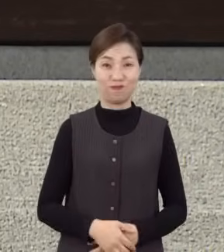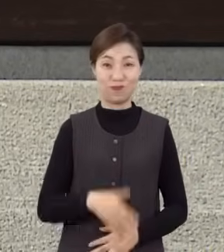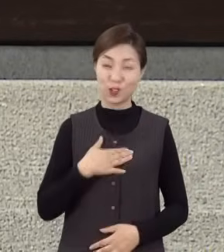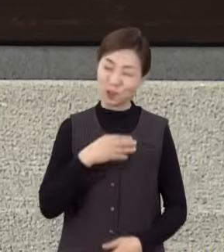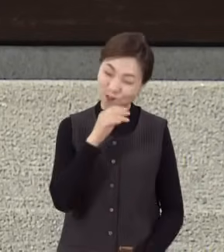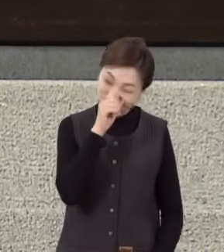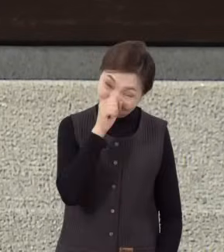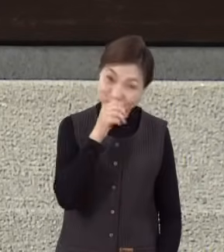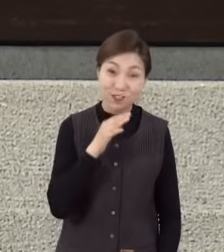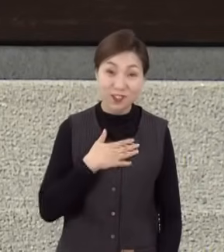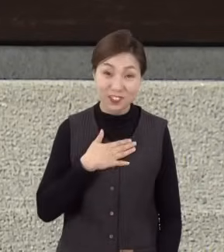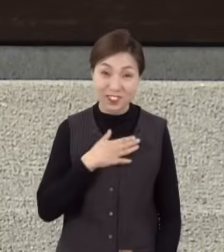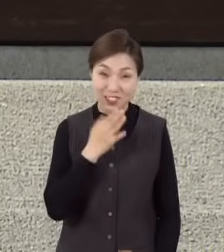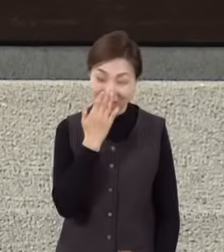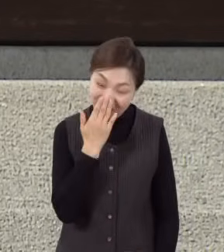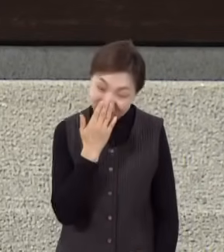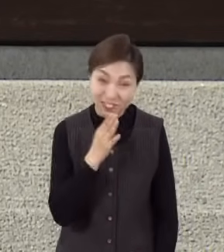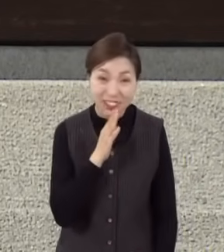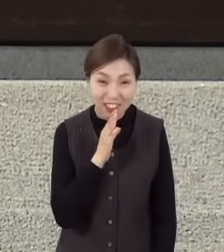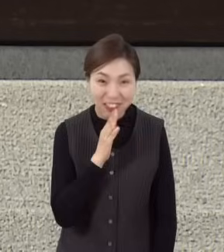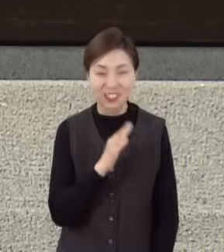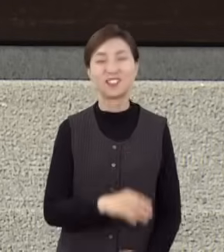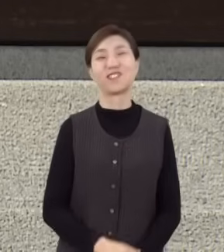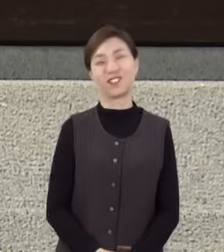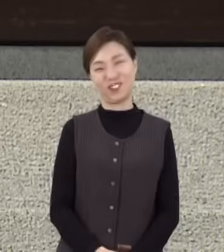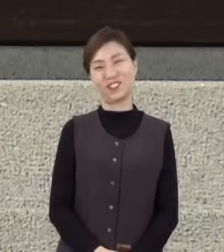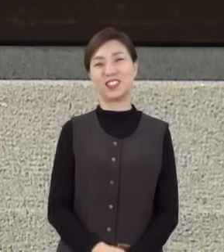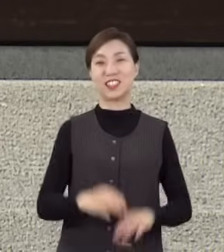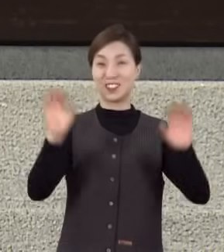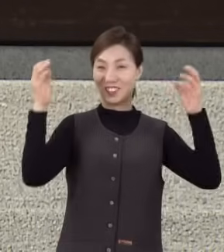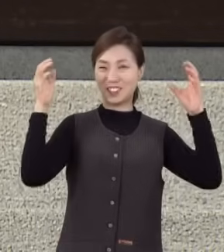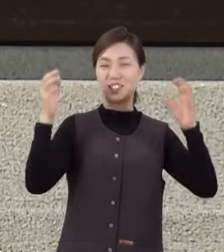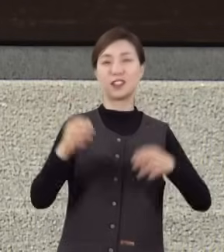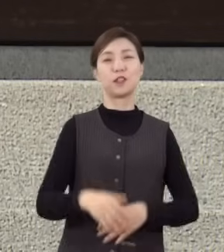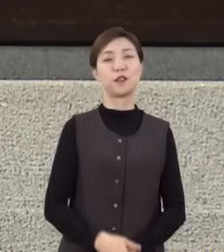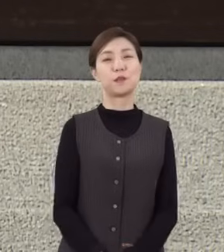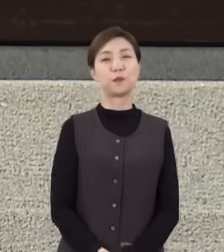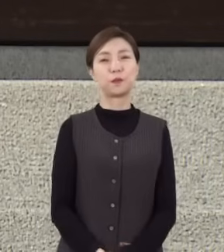저 착하죠? 예. 그래요?